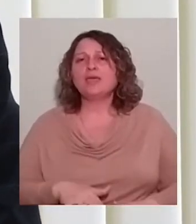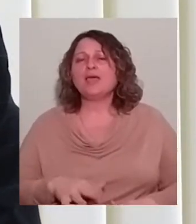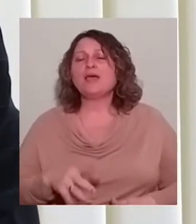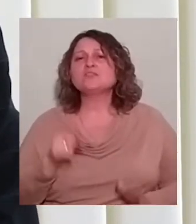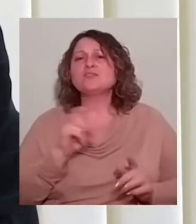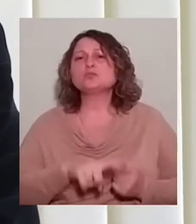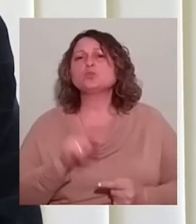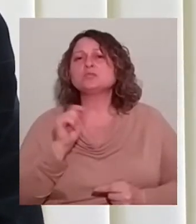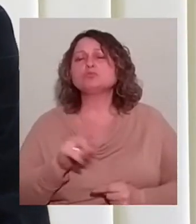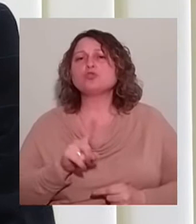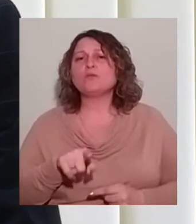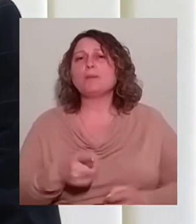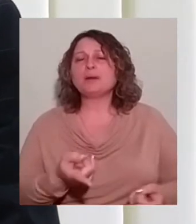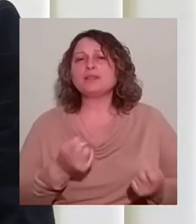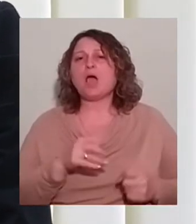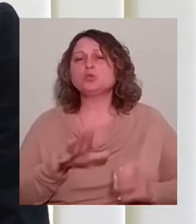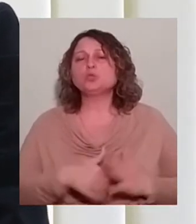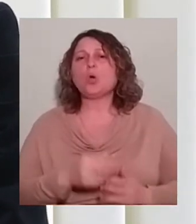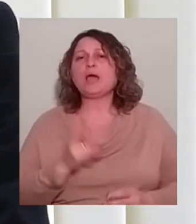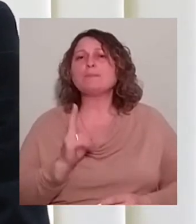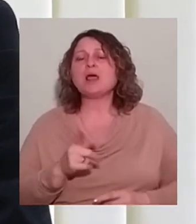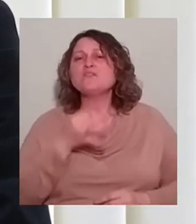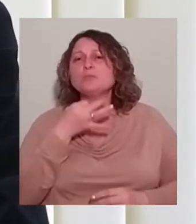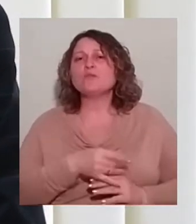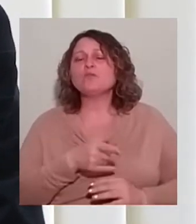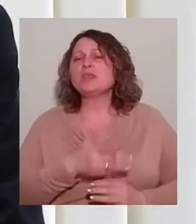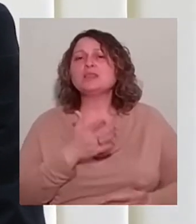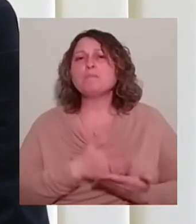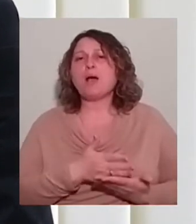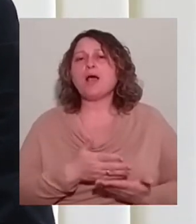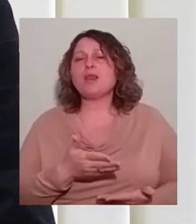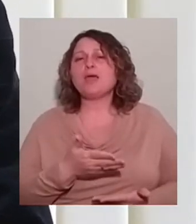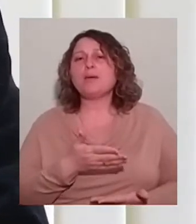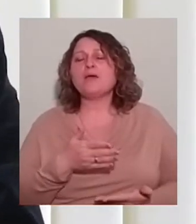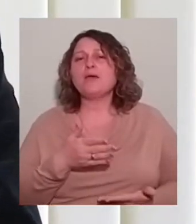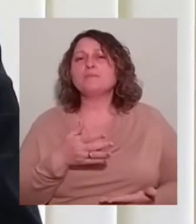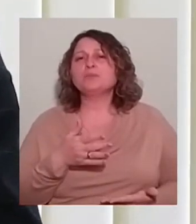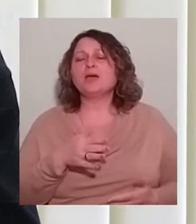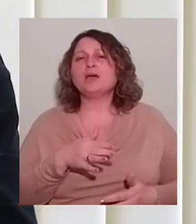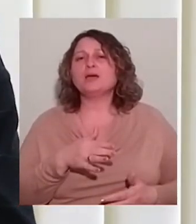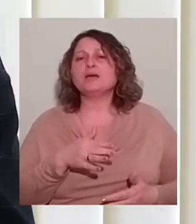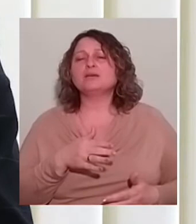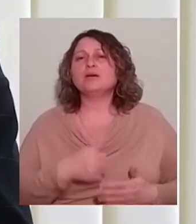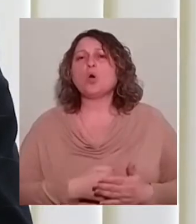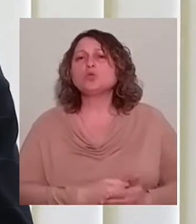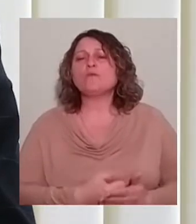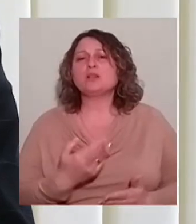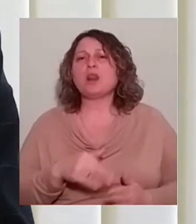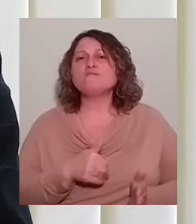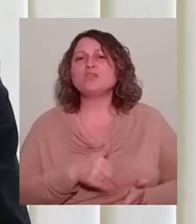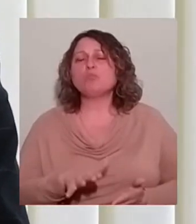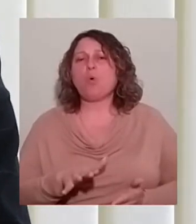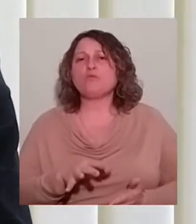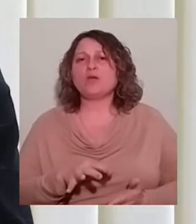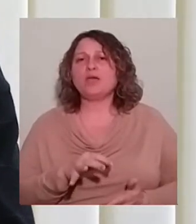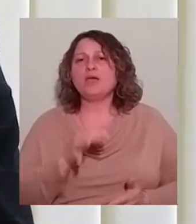сьогодні притягаються до кримінальної відповідальності. Вони не мали підстав відмовлятися віддачі показань, тому що інформація, яку хотіли від